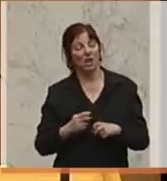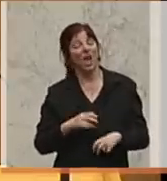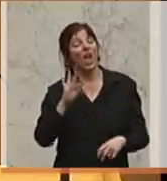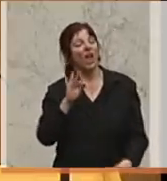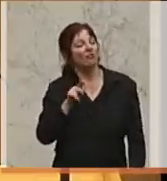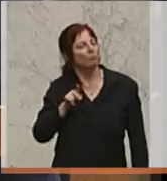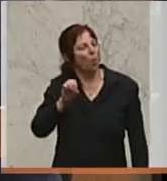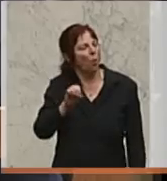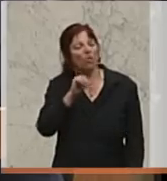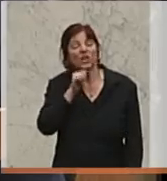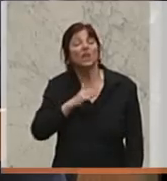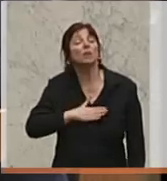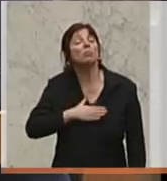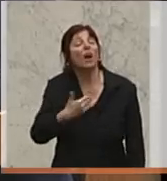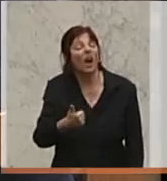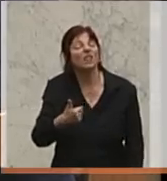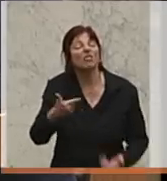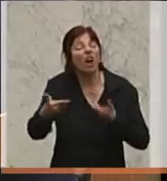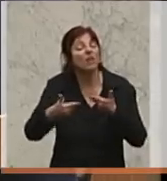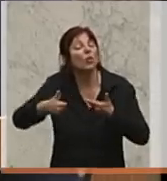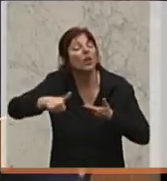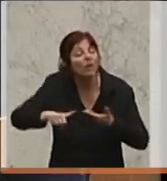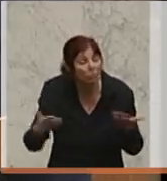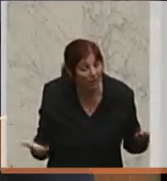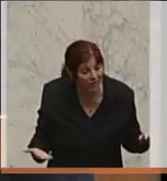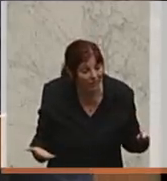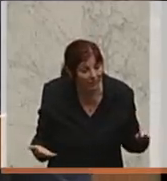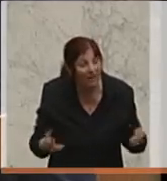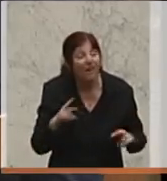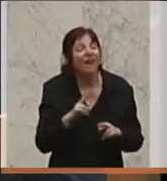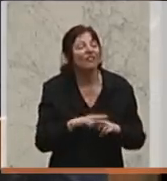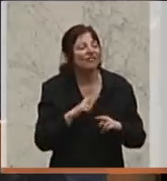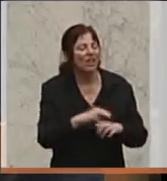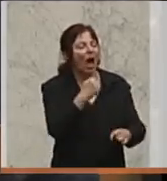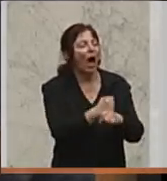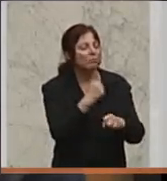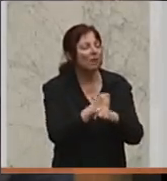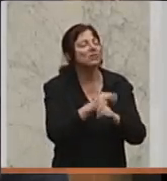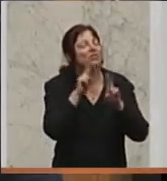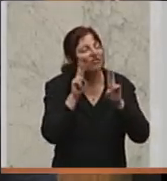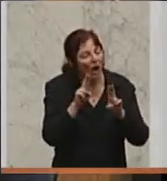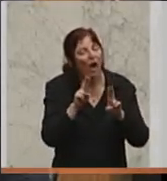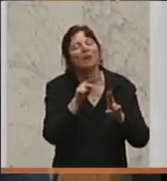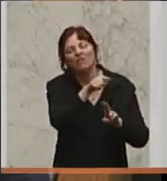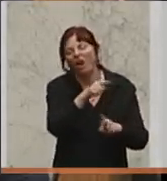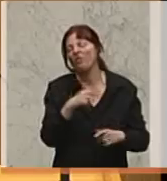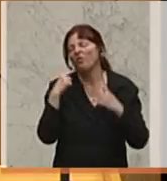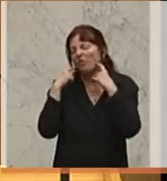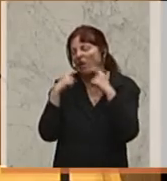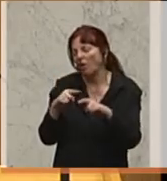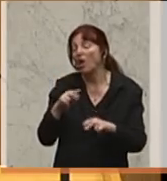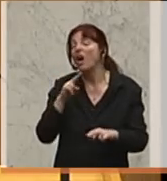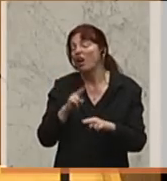bereit war, an den Verhandlungen teilzunehmen. Wenn es ums konkrete Arbeiten geht, seid ihr zu faul zum Verhandeln. Wenn es ums Polemisieren